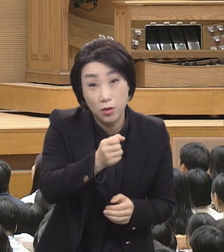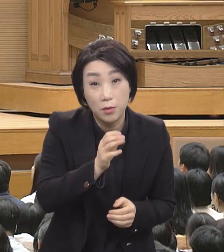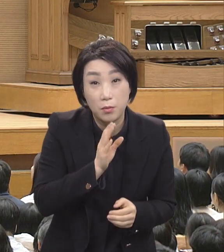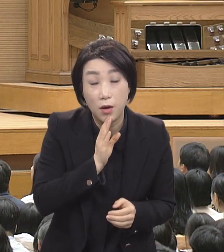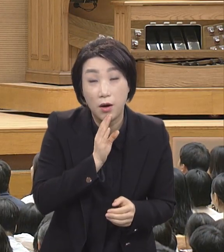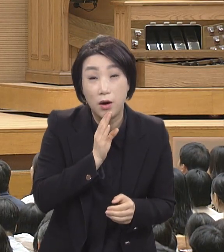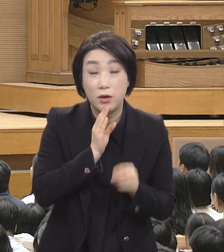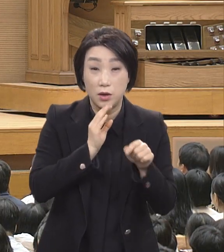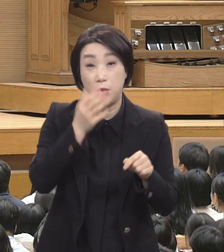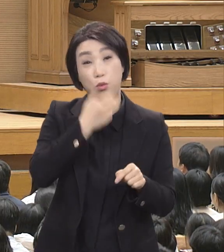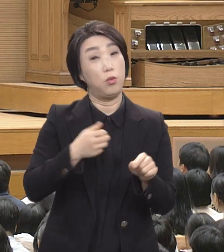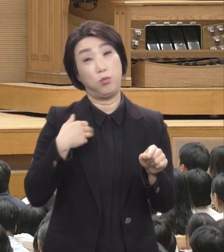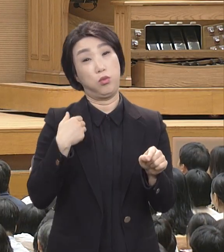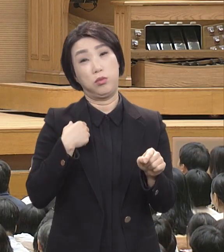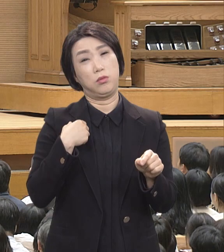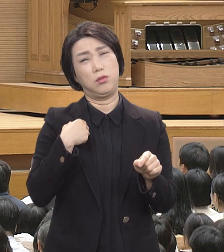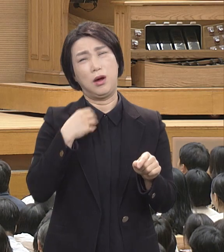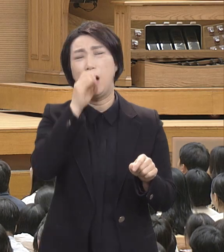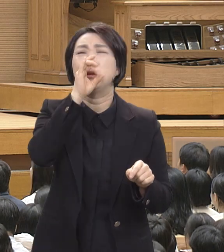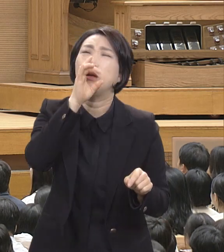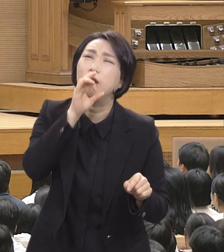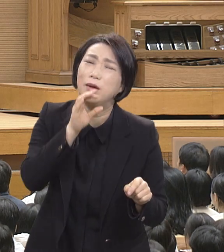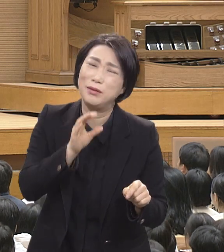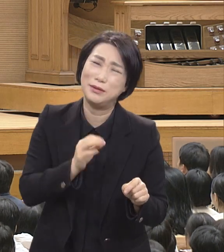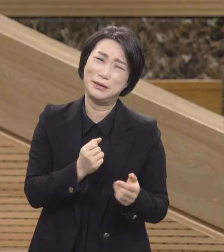이 복인 줄 모르면 안 되거든.